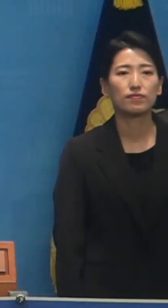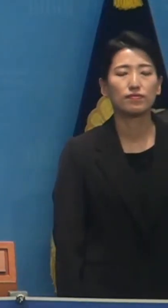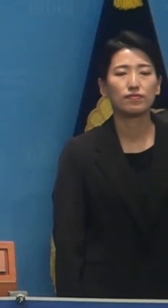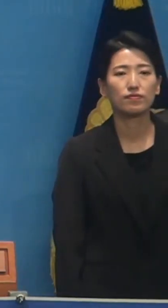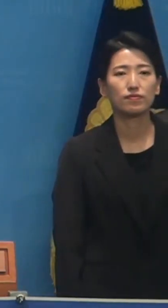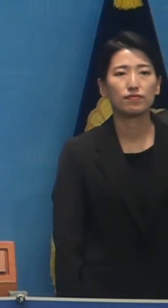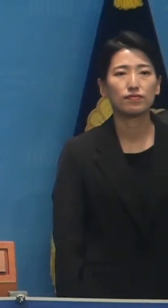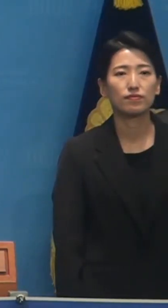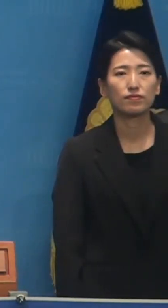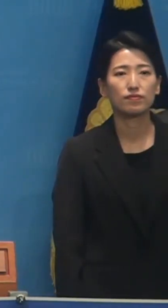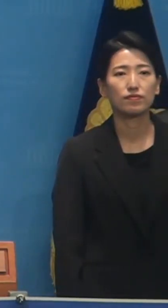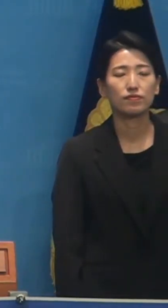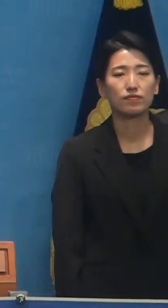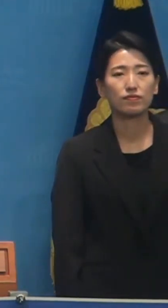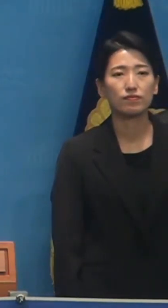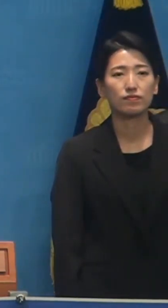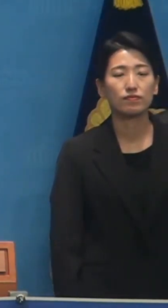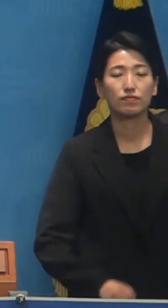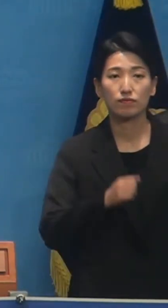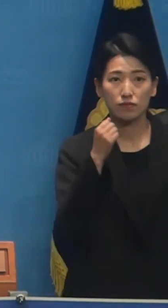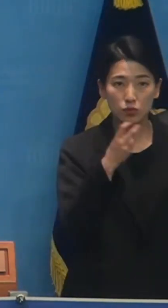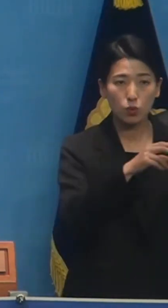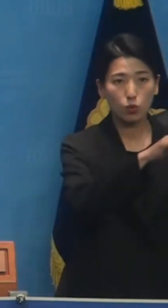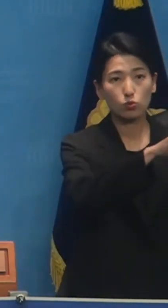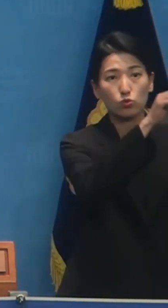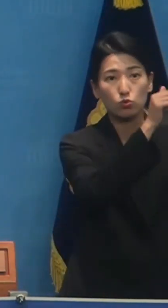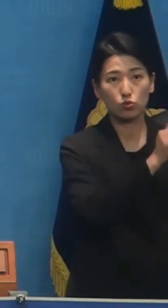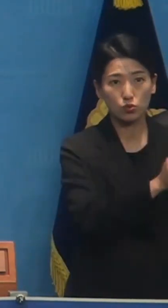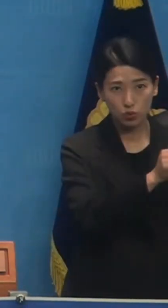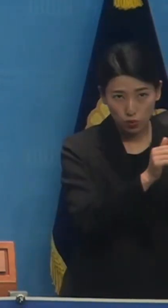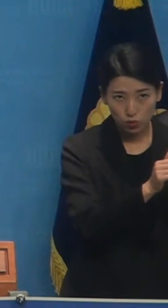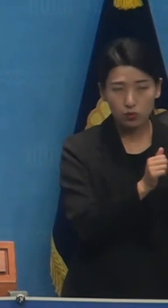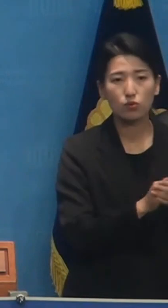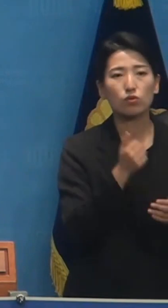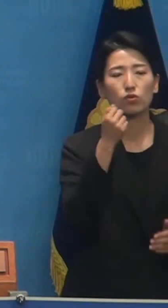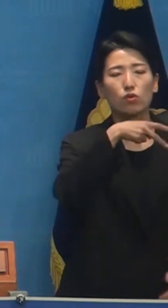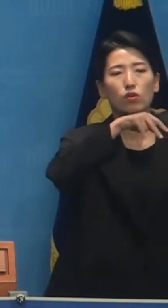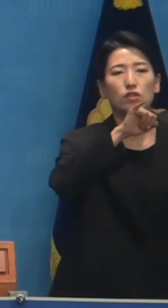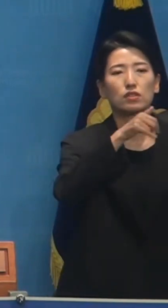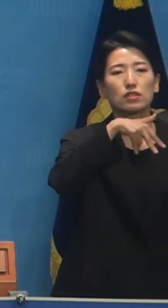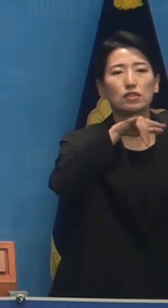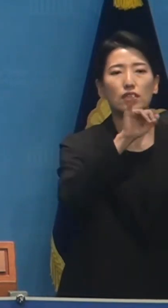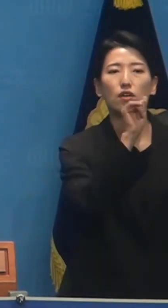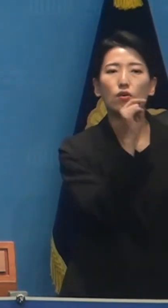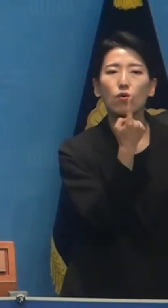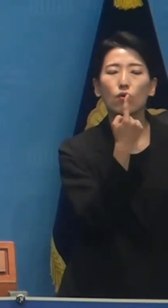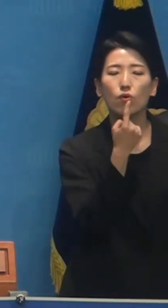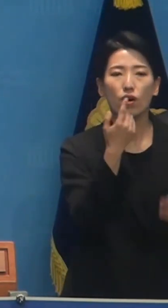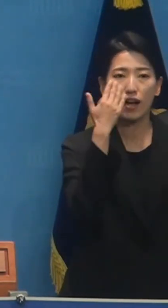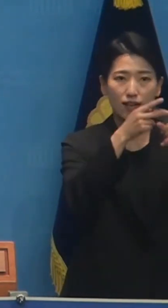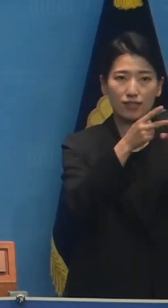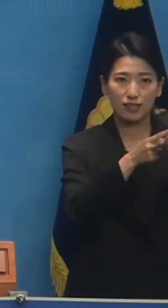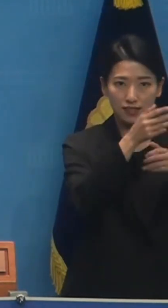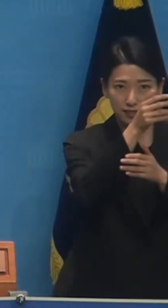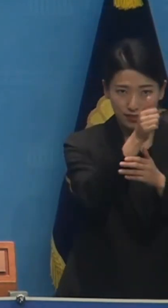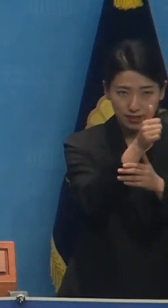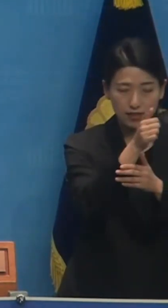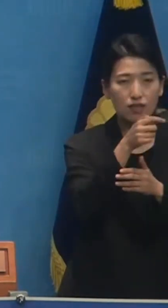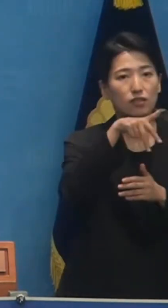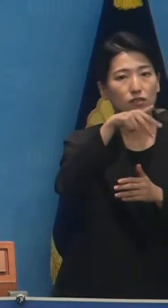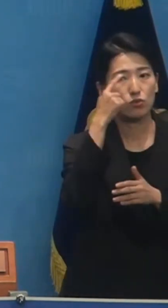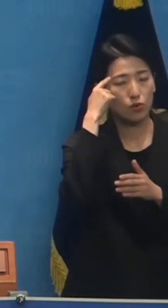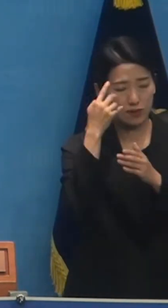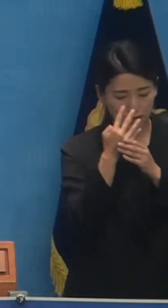네, 그리고 축산의 후손이자 단재 신채호 학당 교장 조병헌